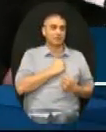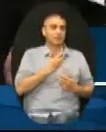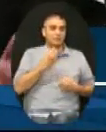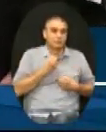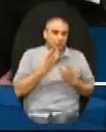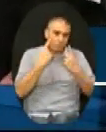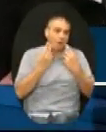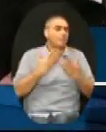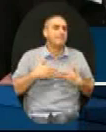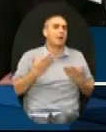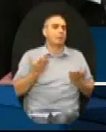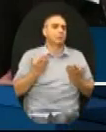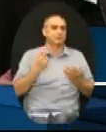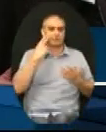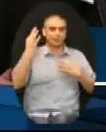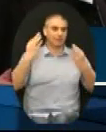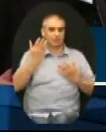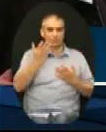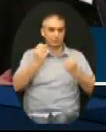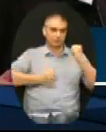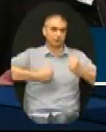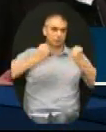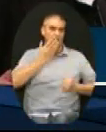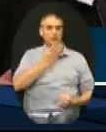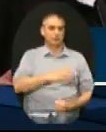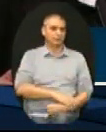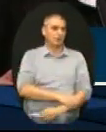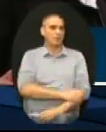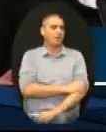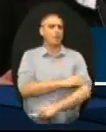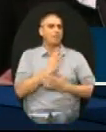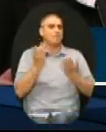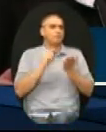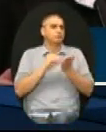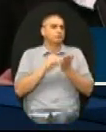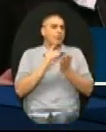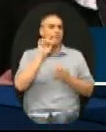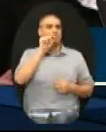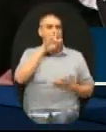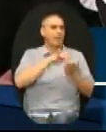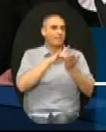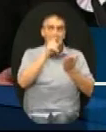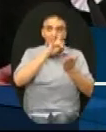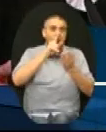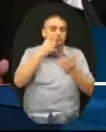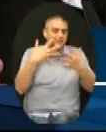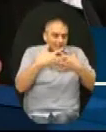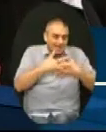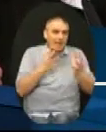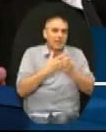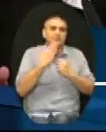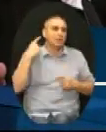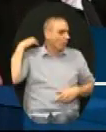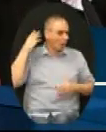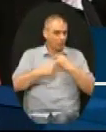ליבה. מה הם רוצים? תראה את הריקודים, תראה את ההשתוללות הזאת. מה הם באים בדיוק למקום הזה? המקום הזה ייחד את עם ישראל